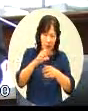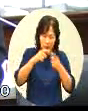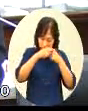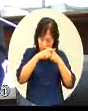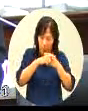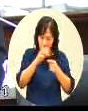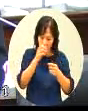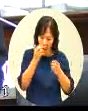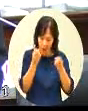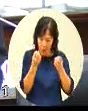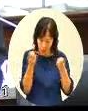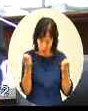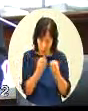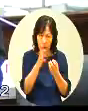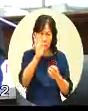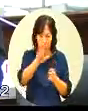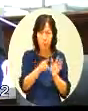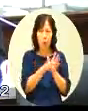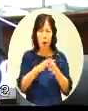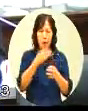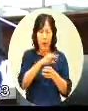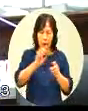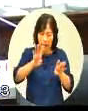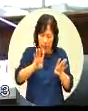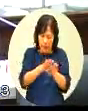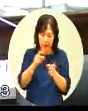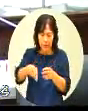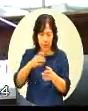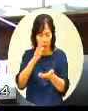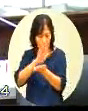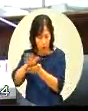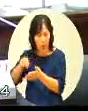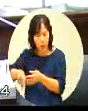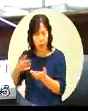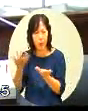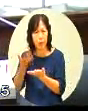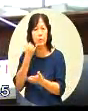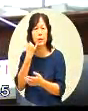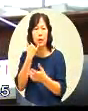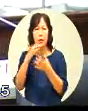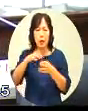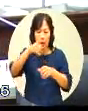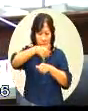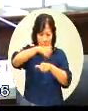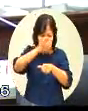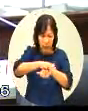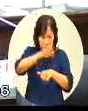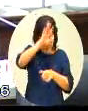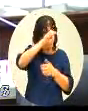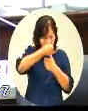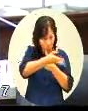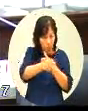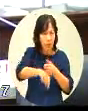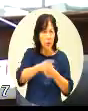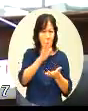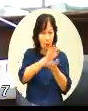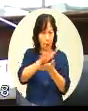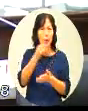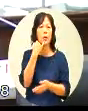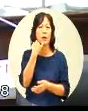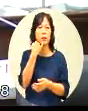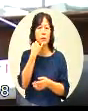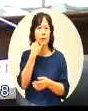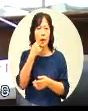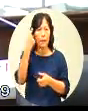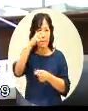出来，唯有这样才能够把源头去解决，才能够解决我想登革热的问题。我记得我们议会